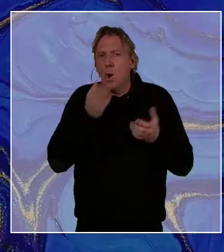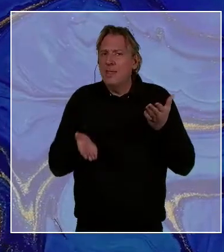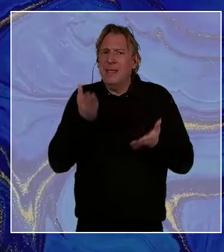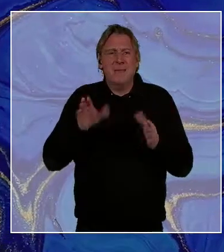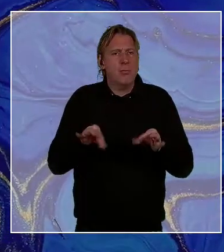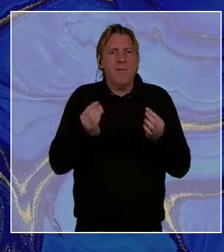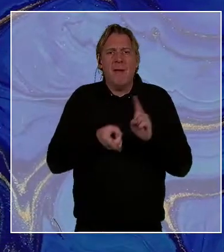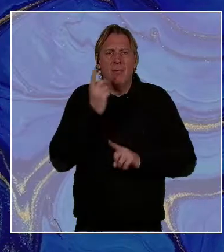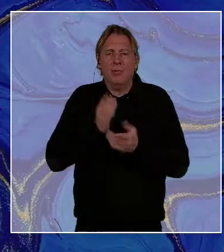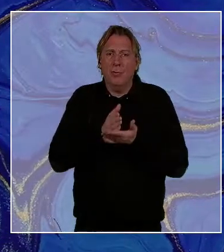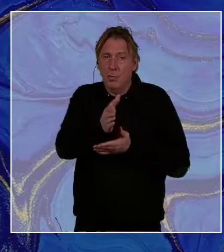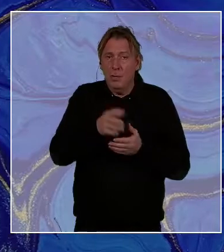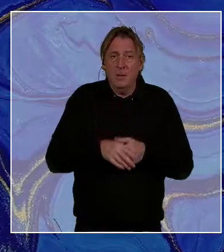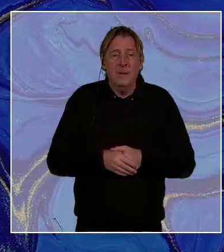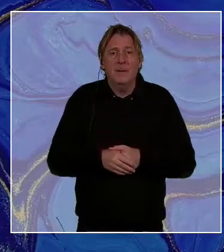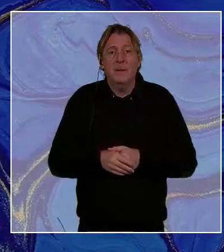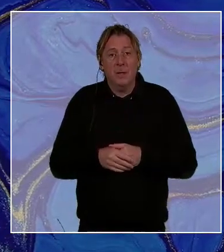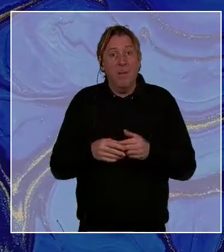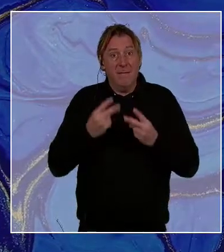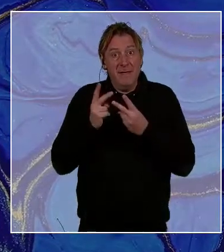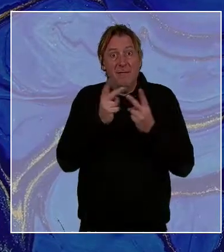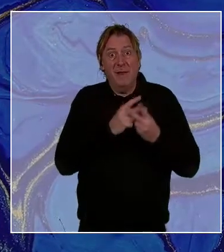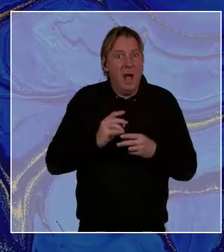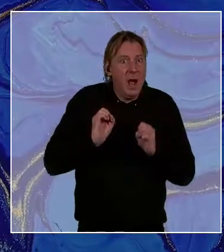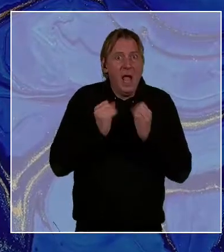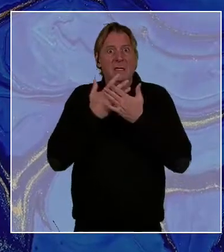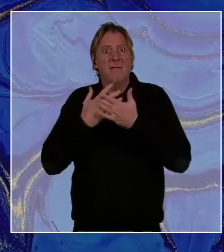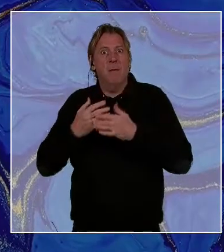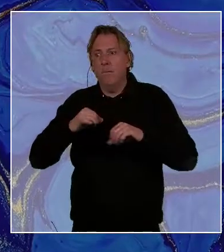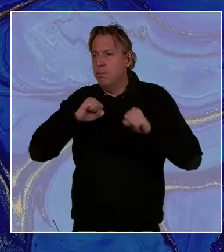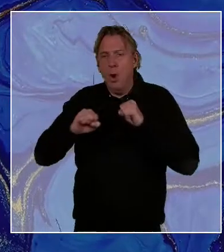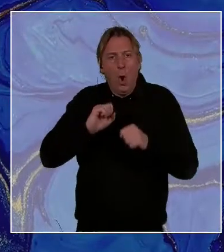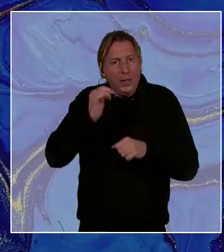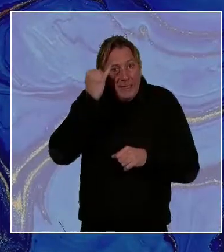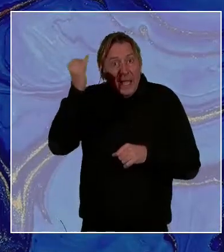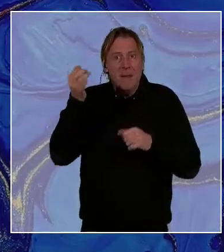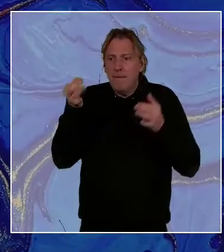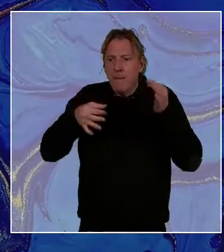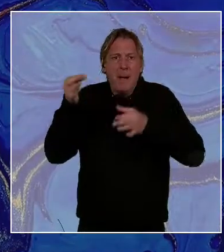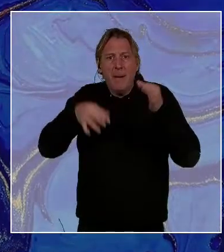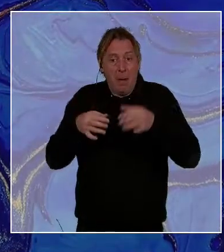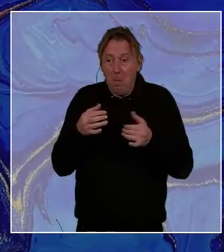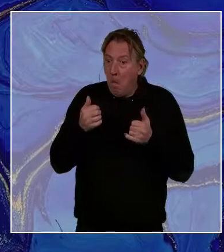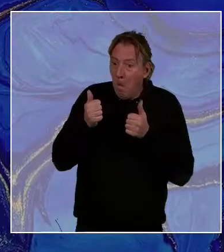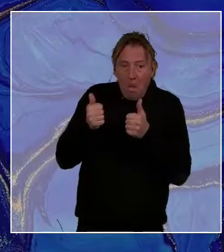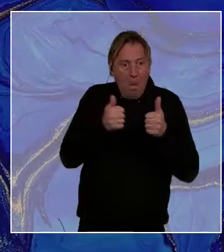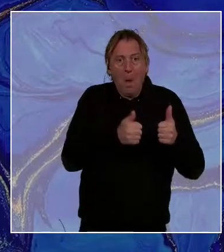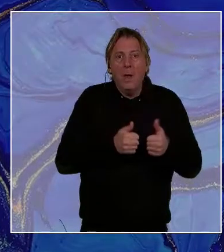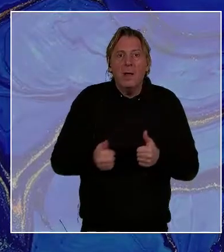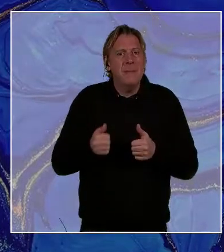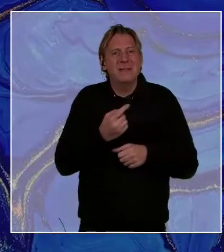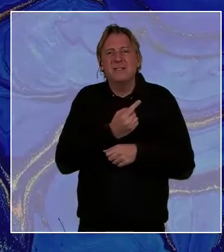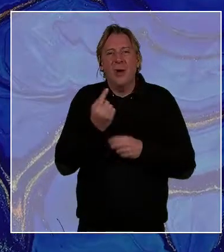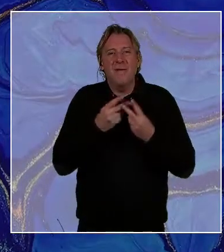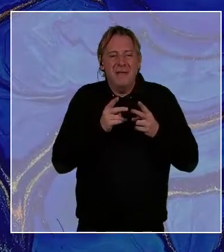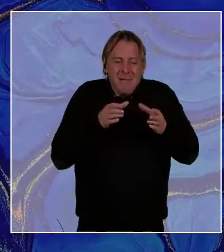ont fait preuve d'une extrême réactivité. Elles ont fait preuve d'audace mais elles ne peuvent pas agir seules. Et donc là aussi, c'est le